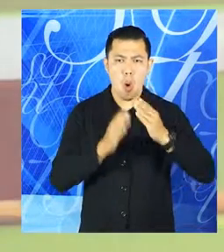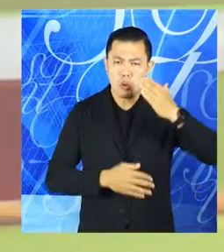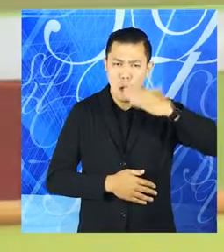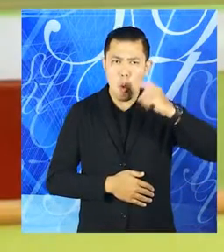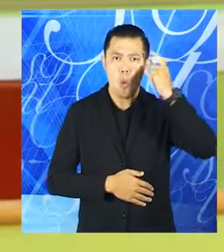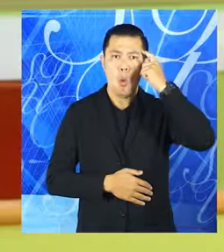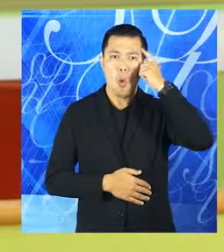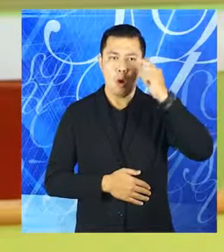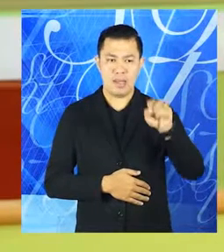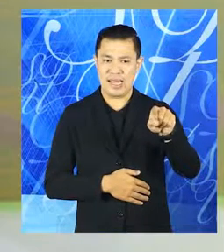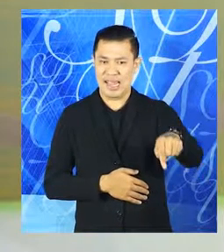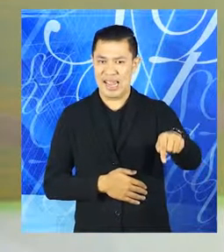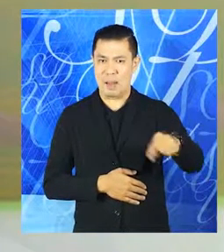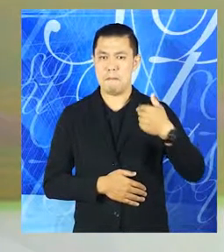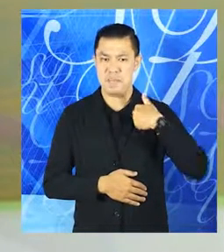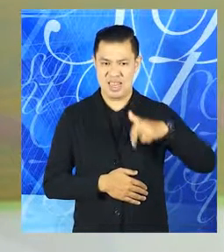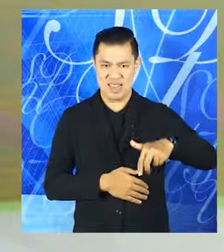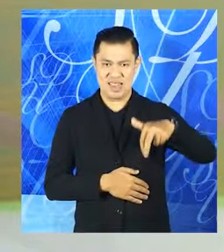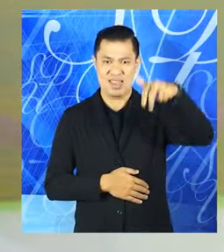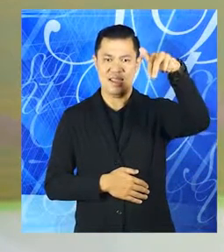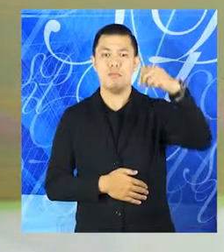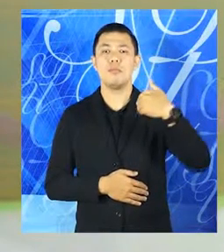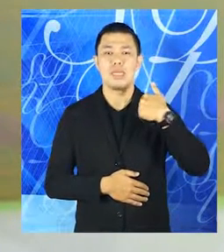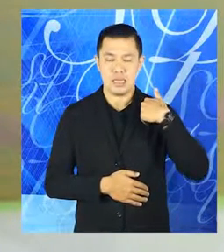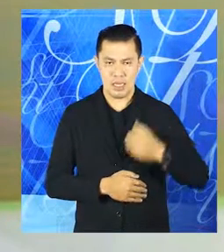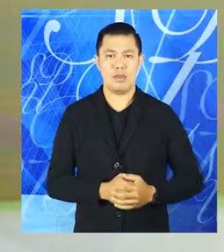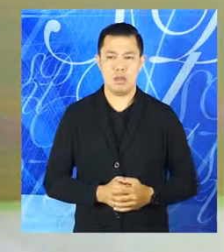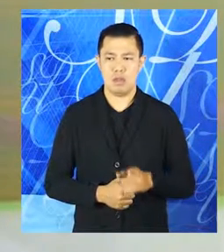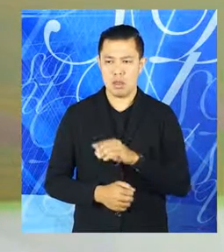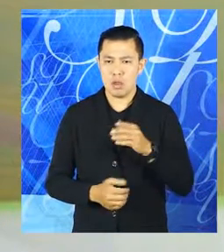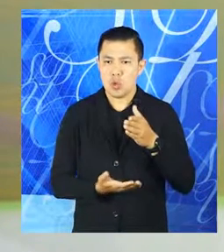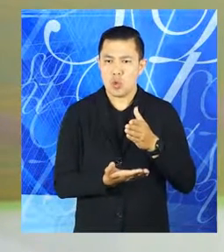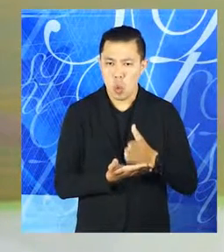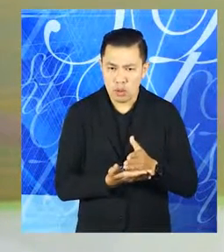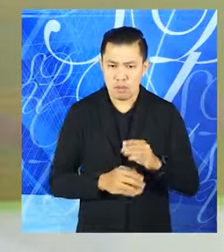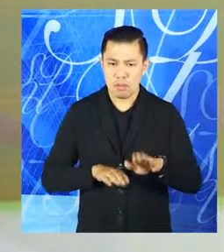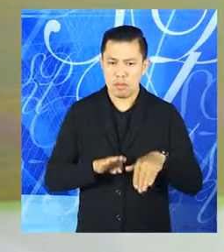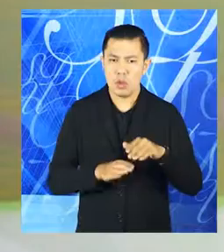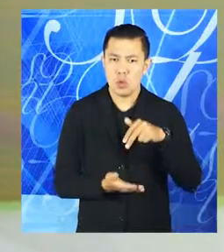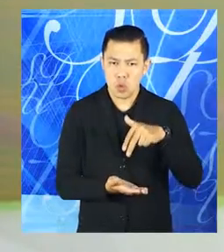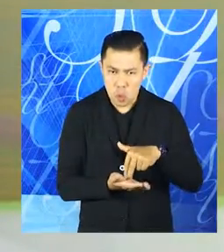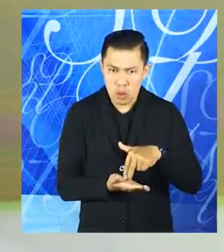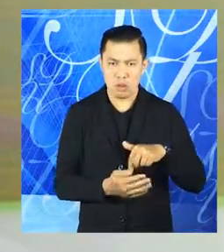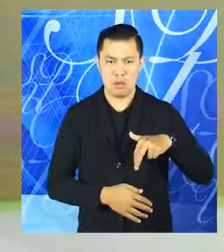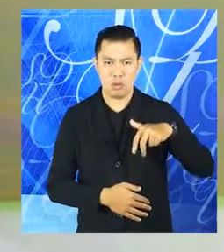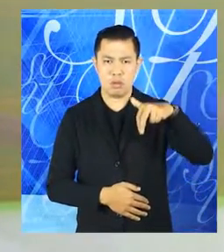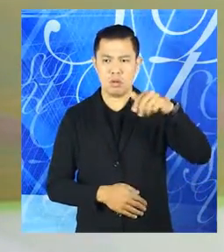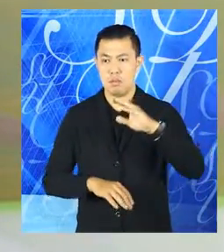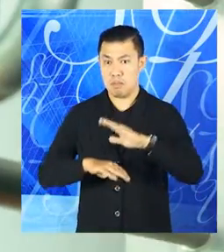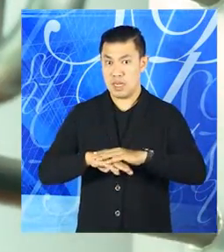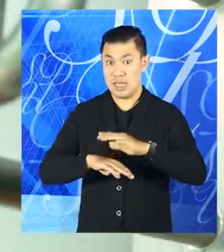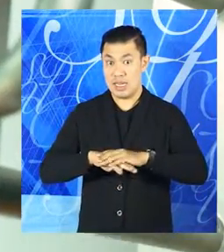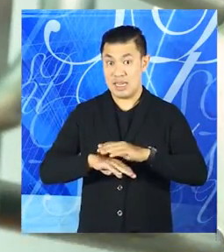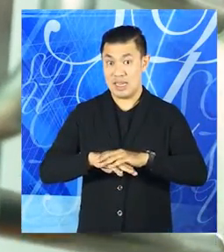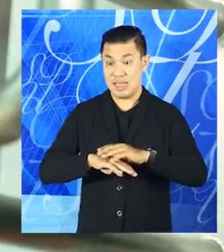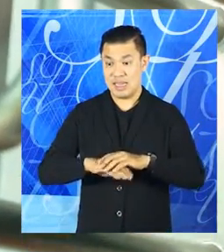ทราบว่าข้างหน้ามีบันไดโดยหยุดเล็กน้อยทั้งขึ้นและลงนำมือข้